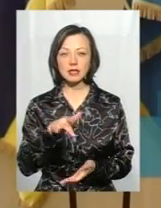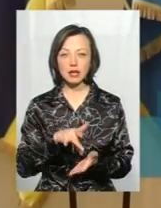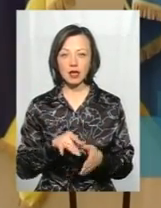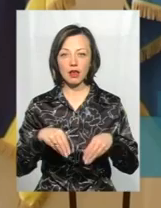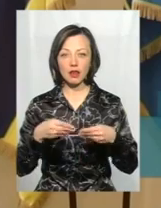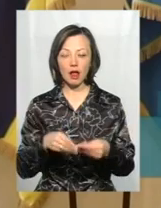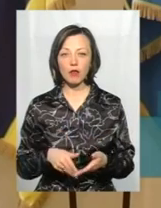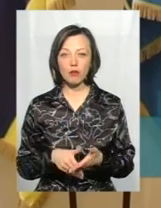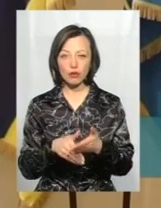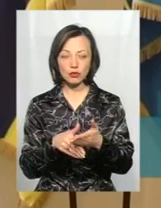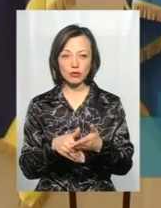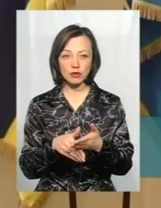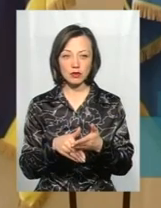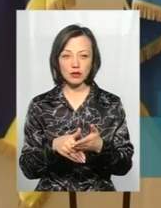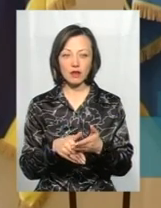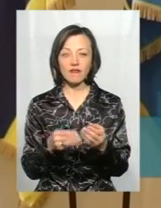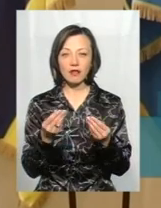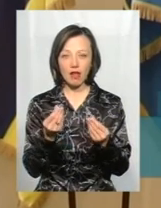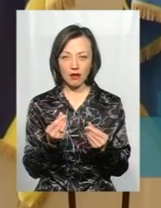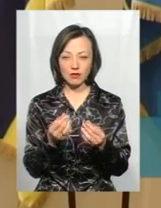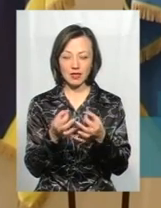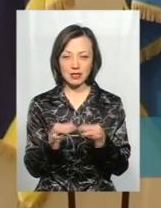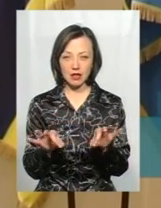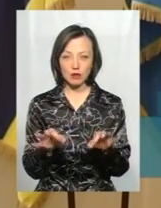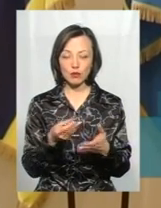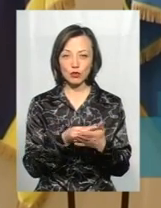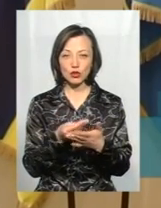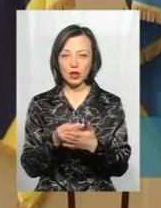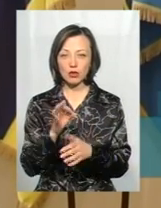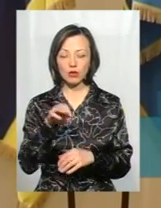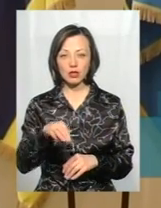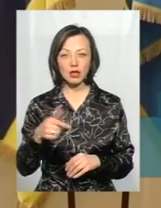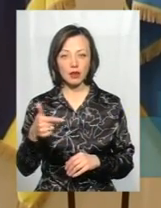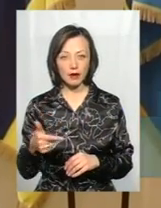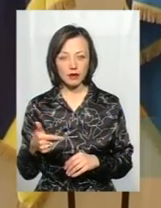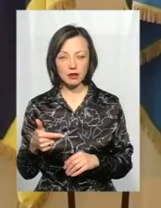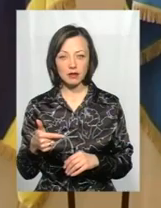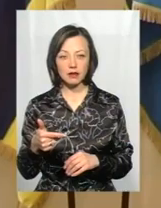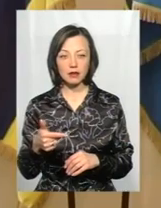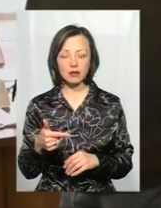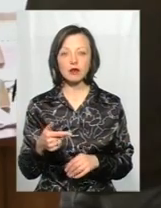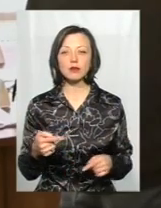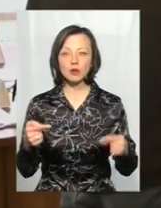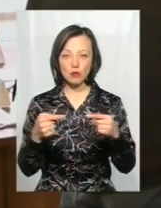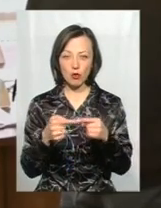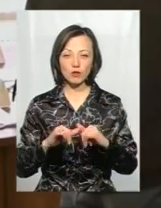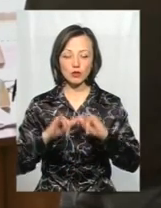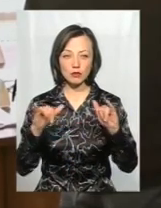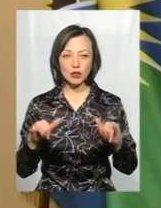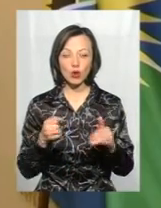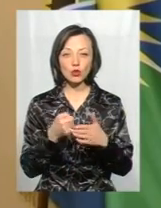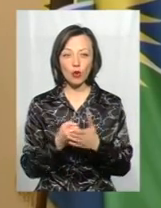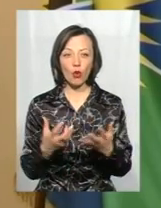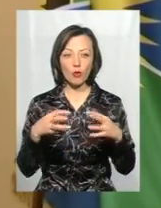до децентралізації і фінансової. Бюджети об'єднаних територіальних громад, вони безумовно збільшились. До